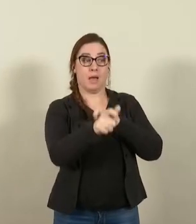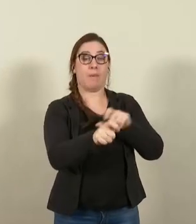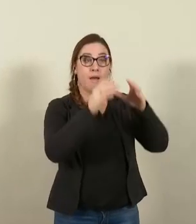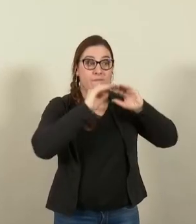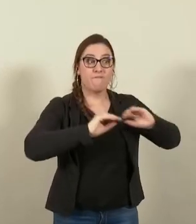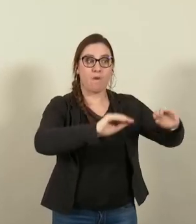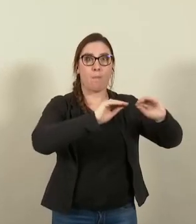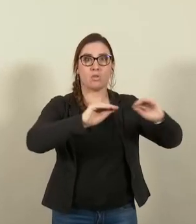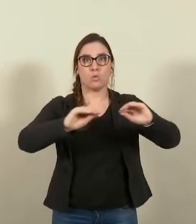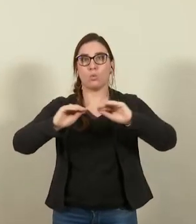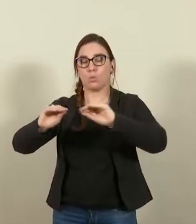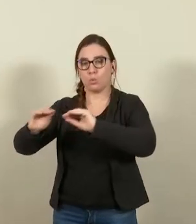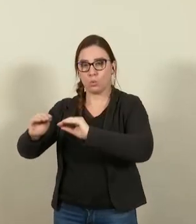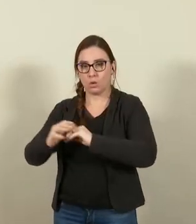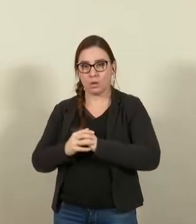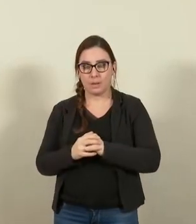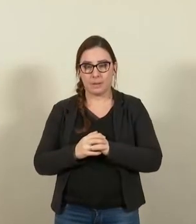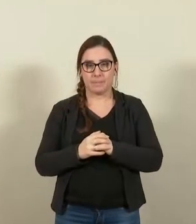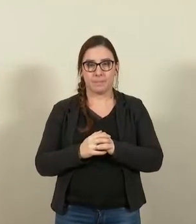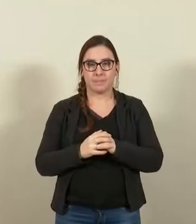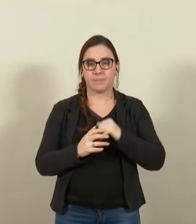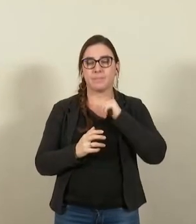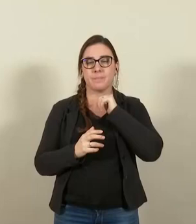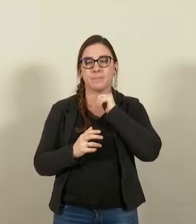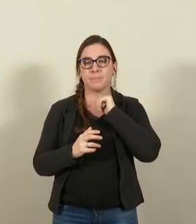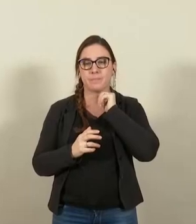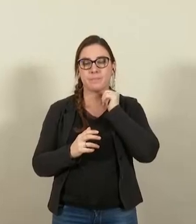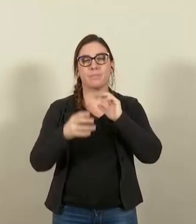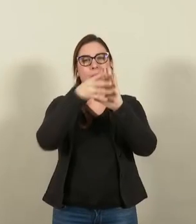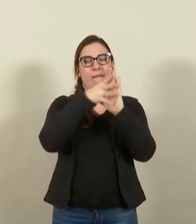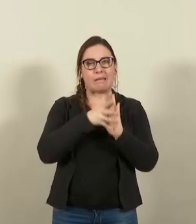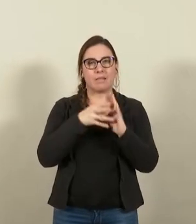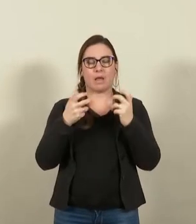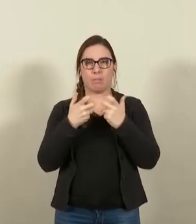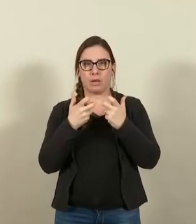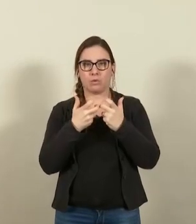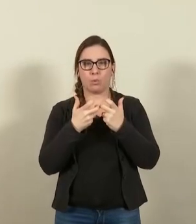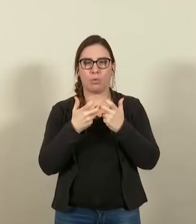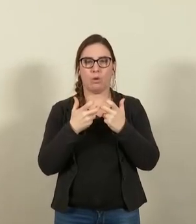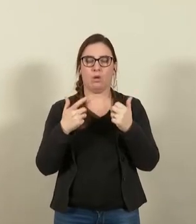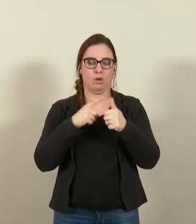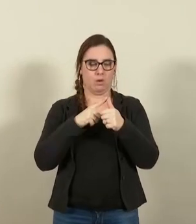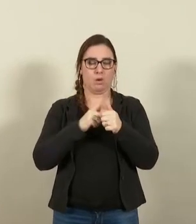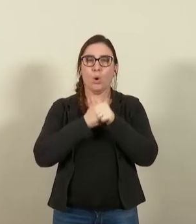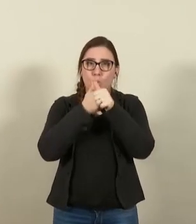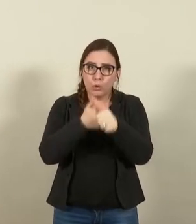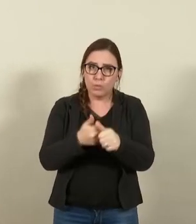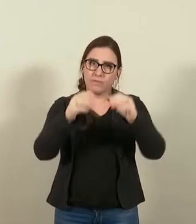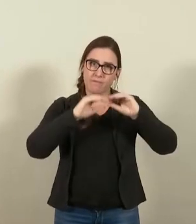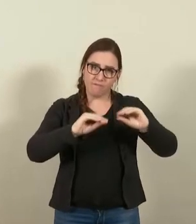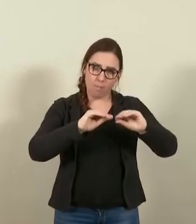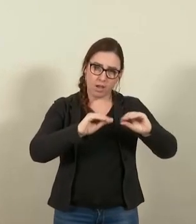des formations donc dans les critères il va y avoir le suivi des